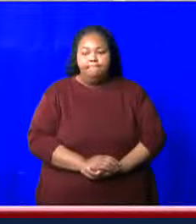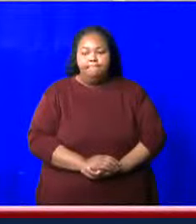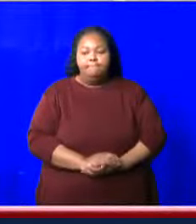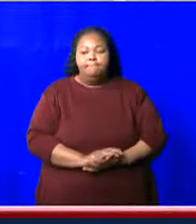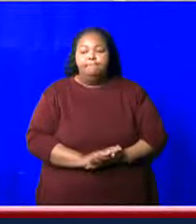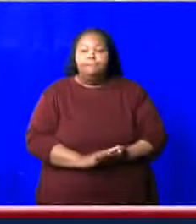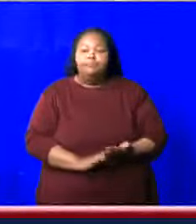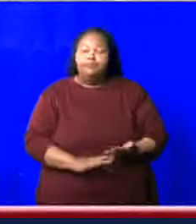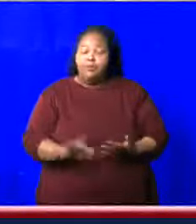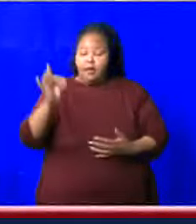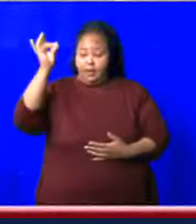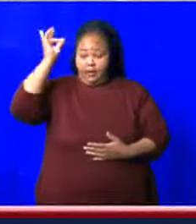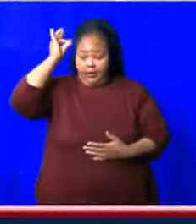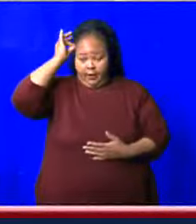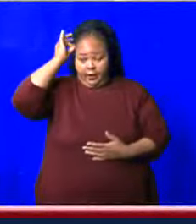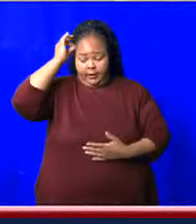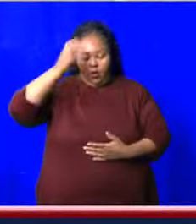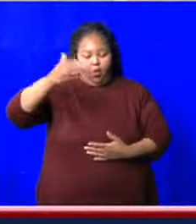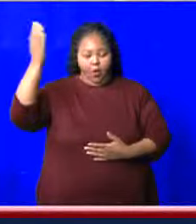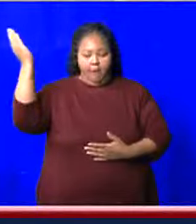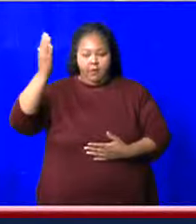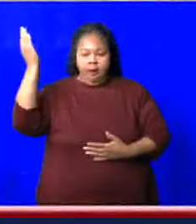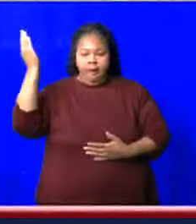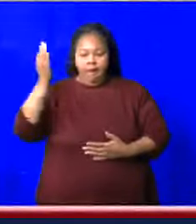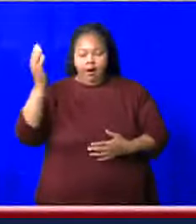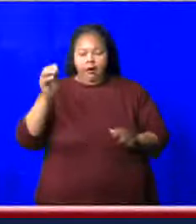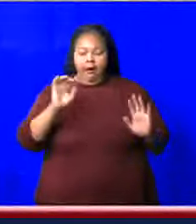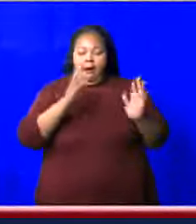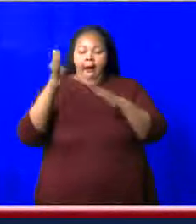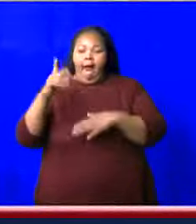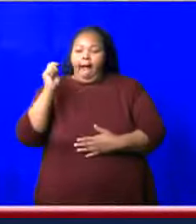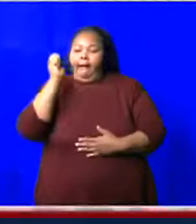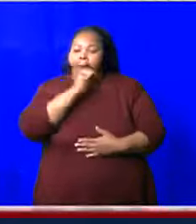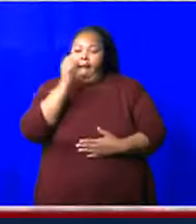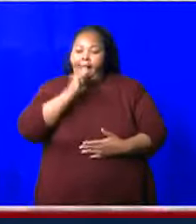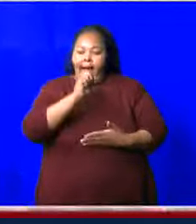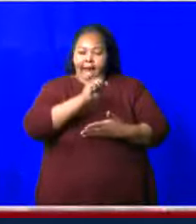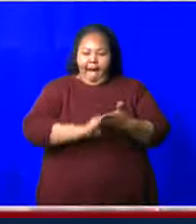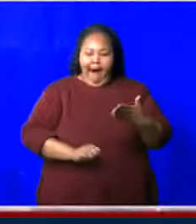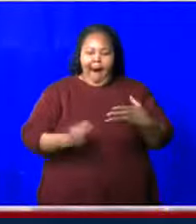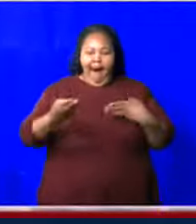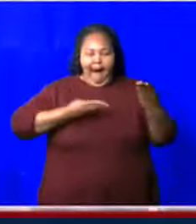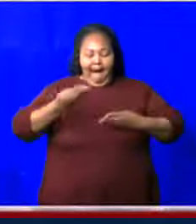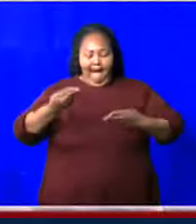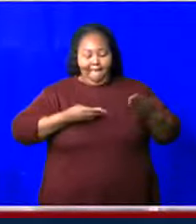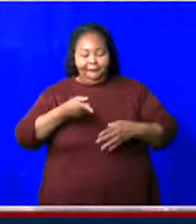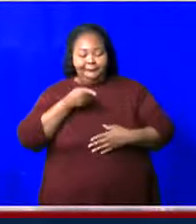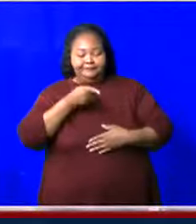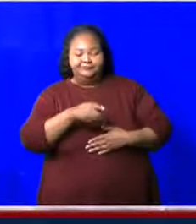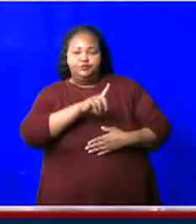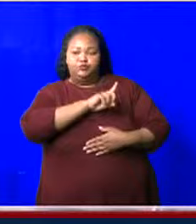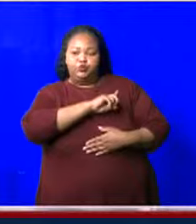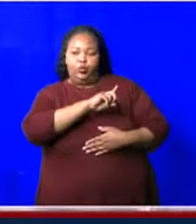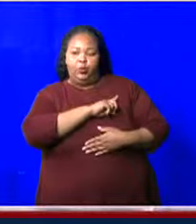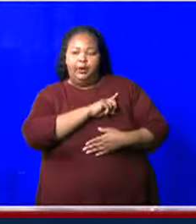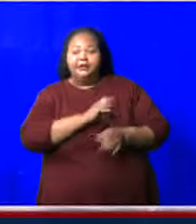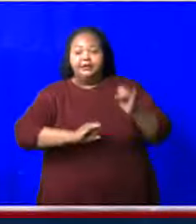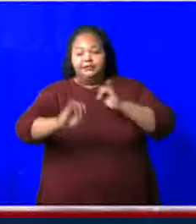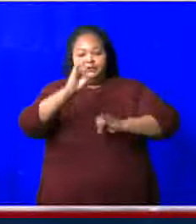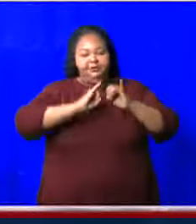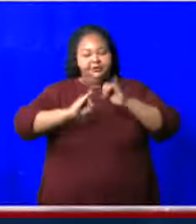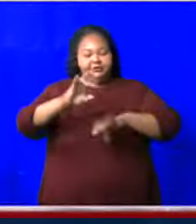Ingonyama iphefumule yadumisa inyama yasembiveni lesezingeni eliphakeme ngangobe imelela live kahle emhlaba wonke